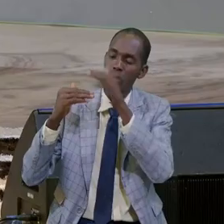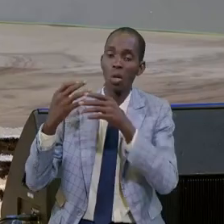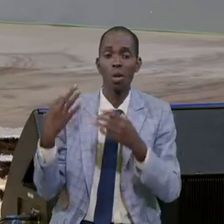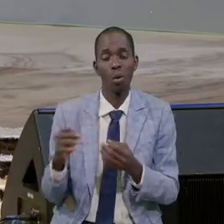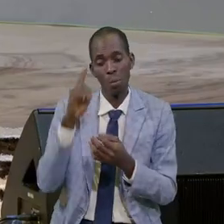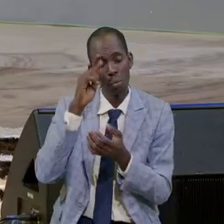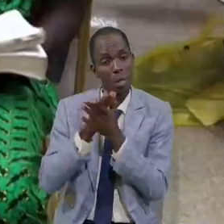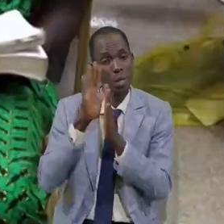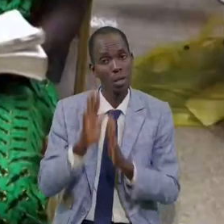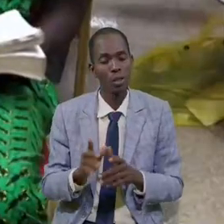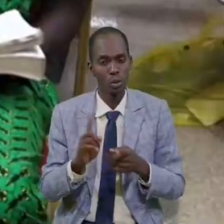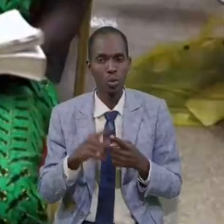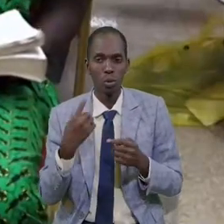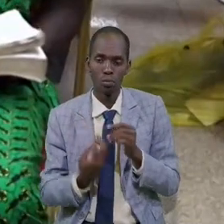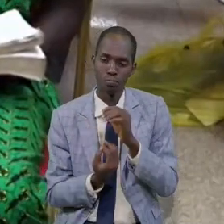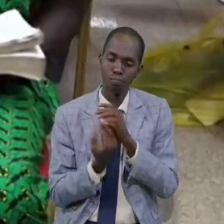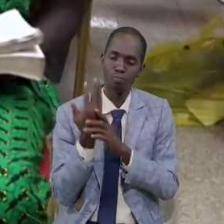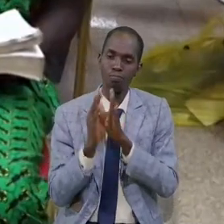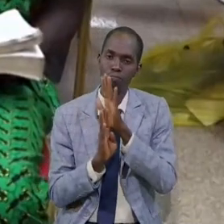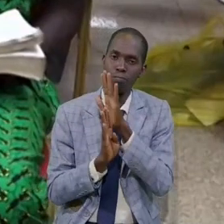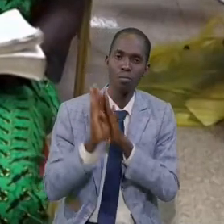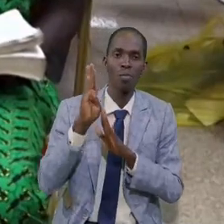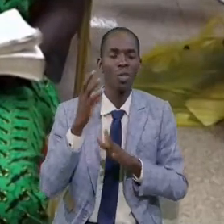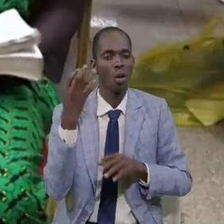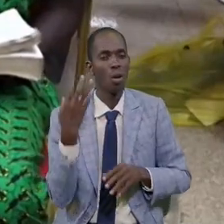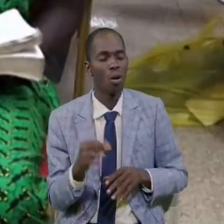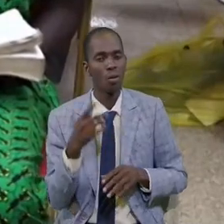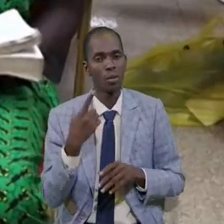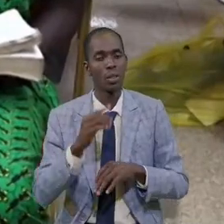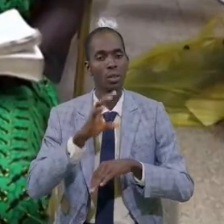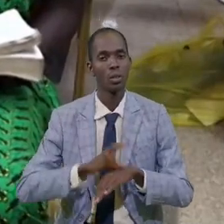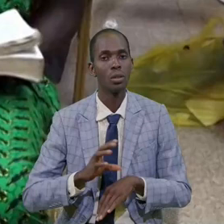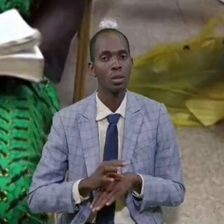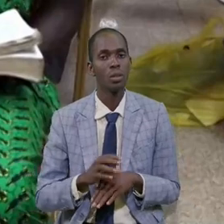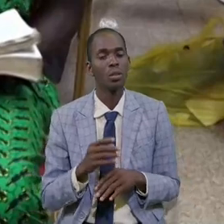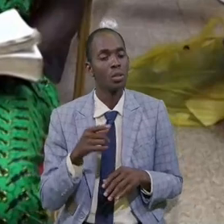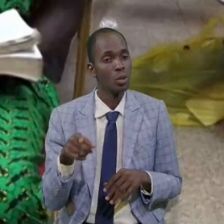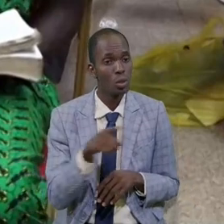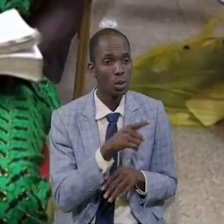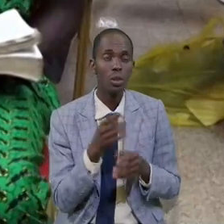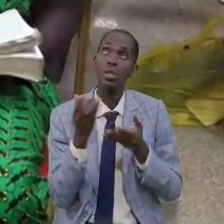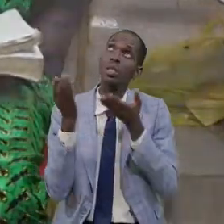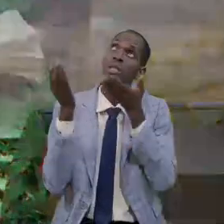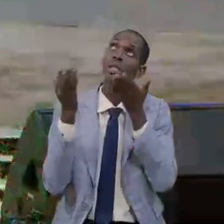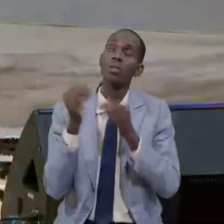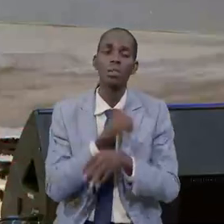des saints, soit pour le développement et l'édification de l'Église,